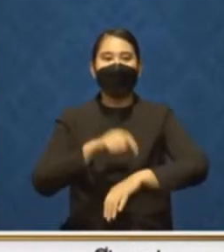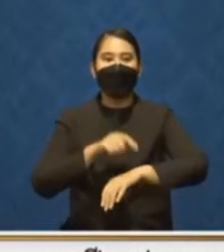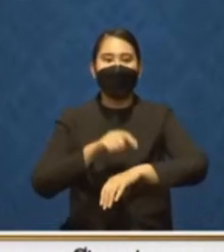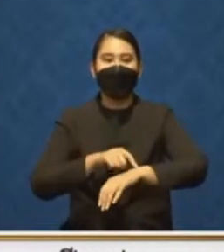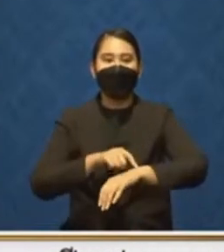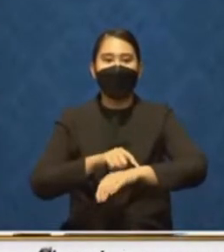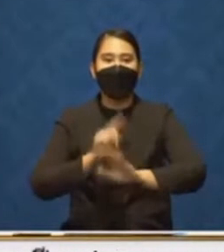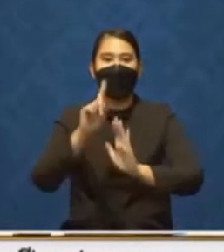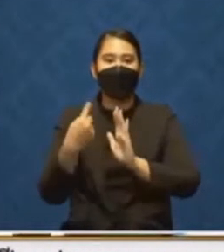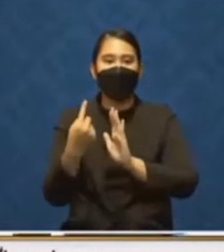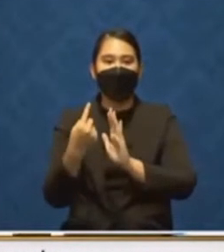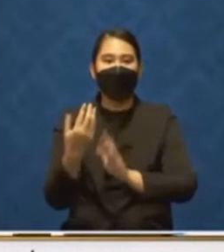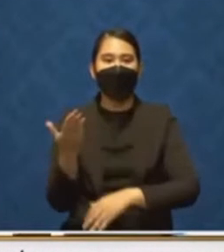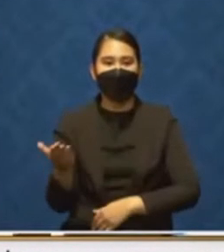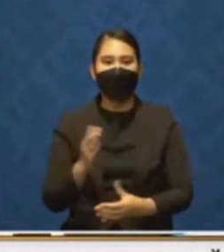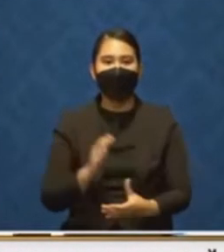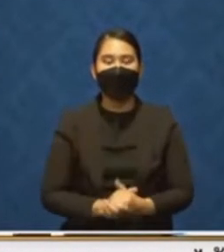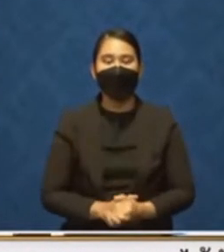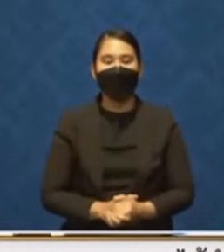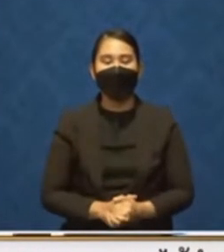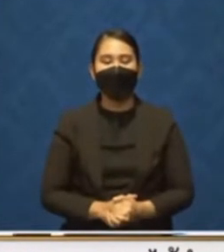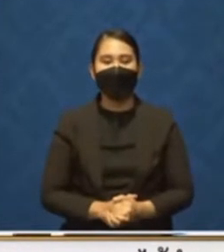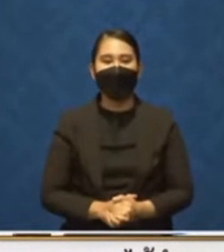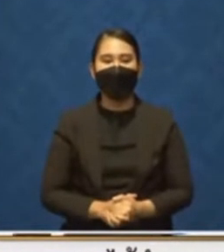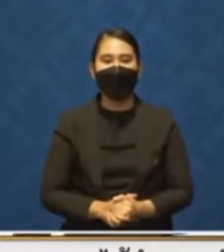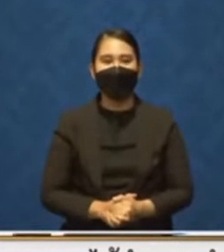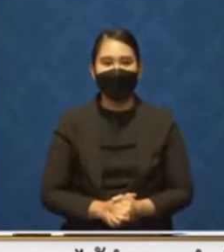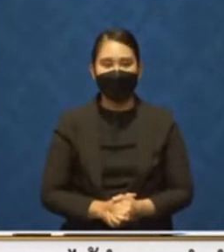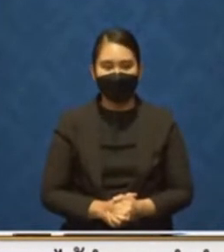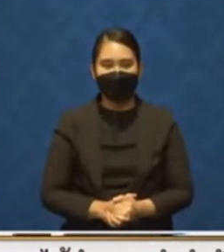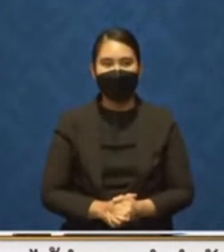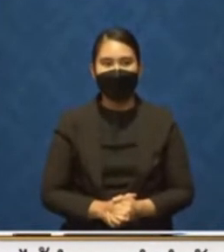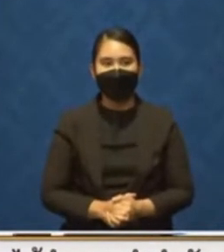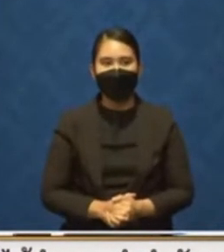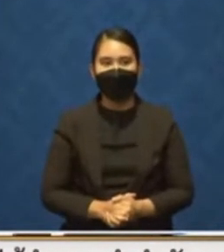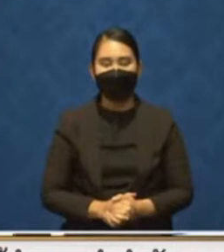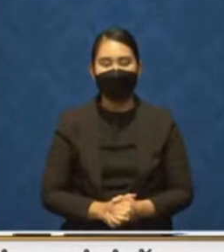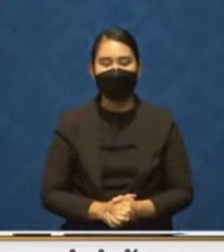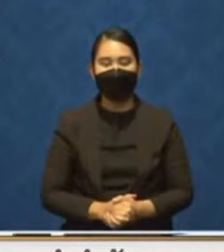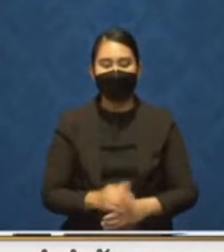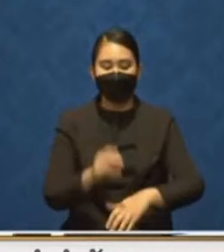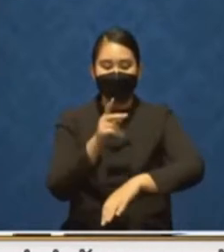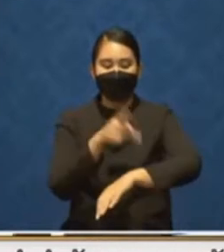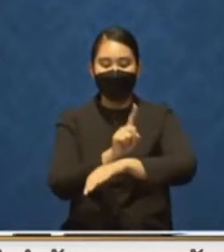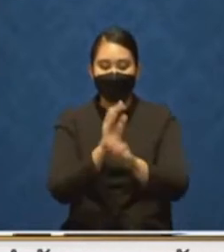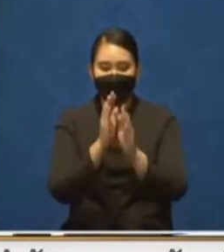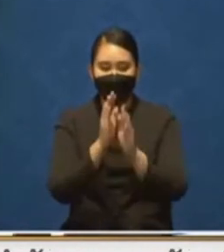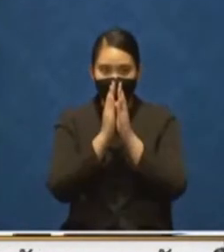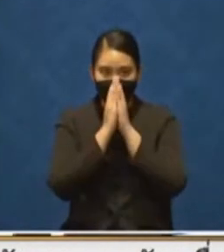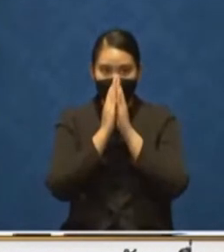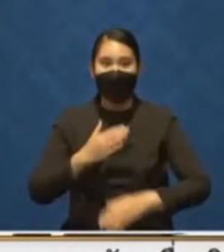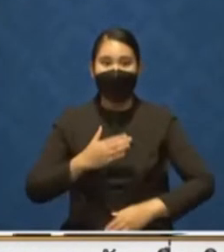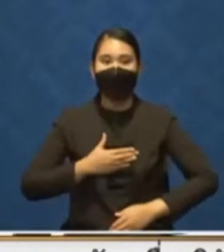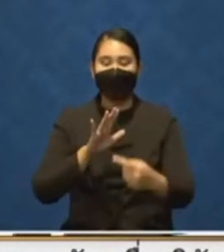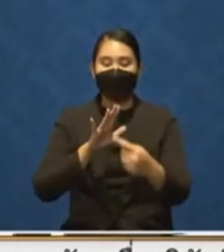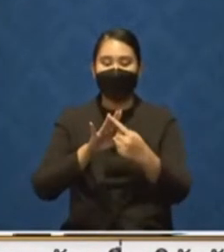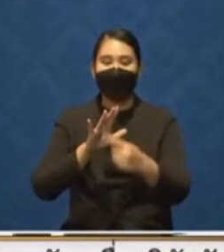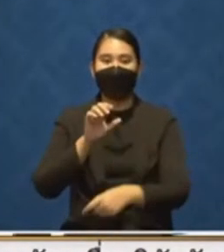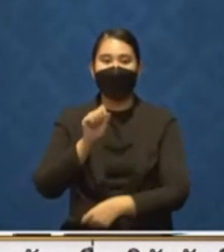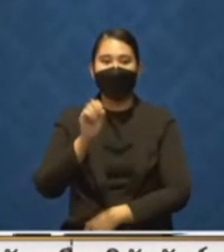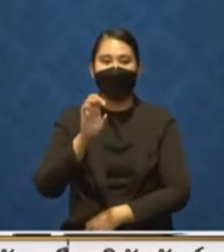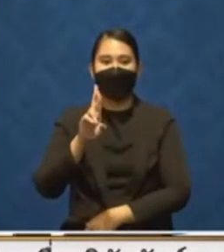เชิญครับ9เรียนท่านประธานกระผมพลเอกเสรีพิศุทธ์เตมียาเวส